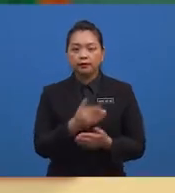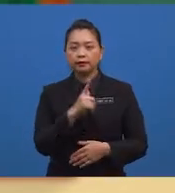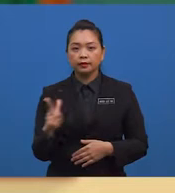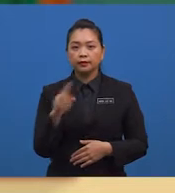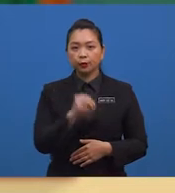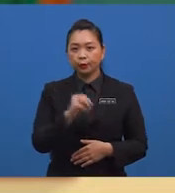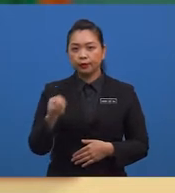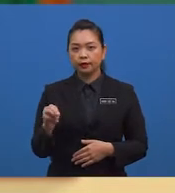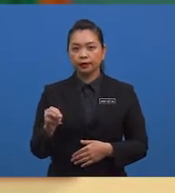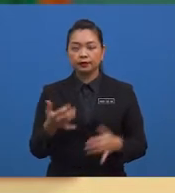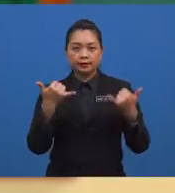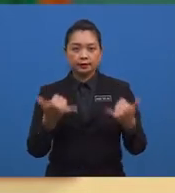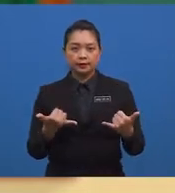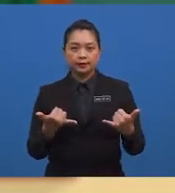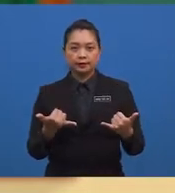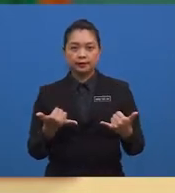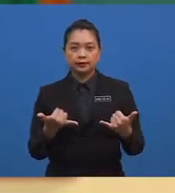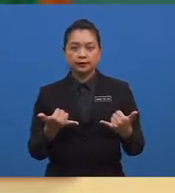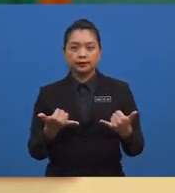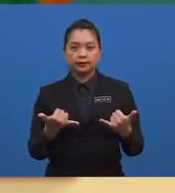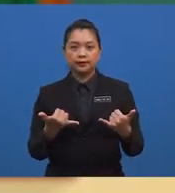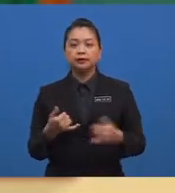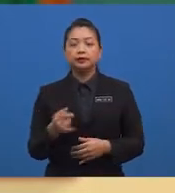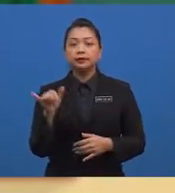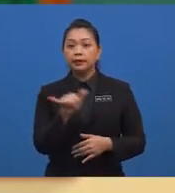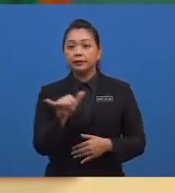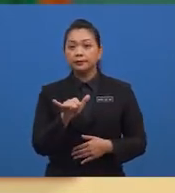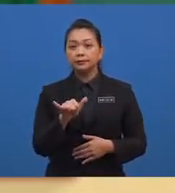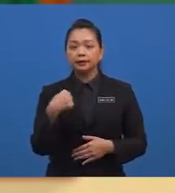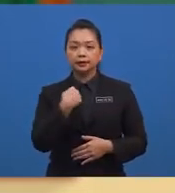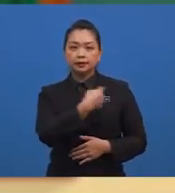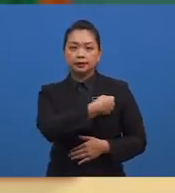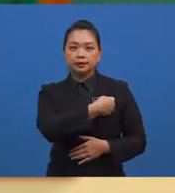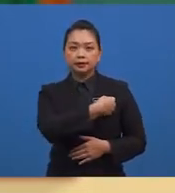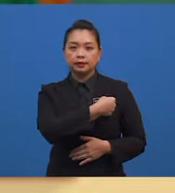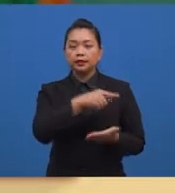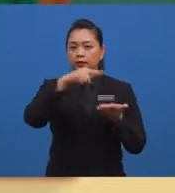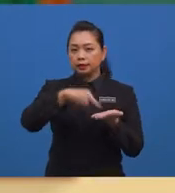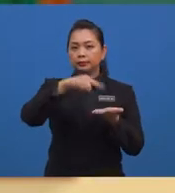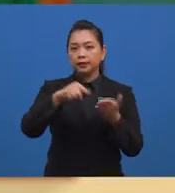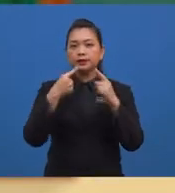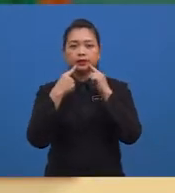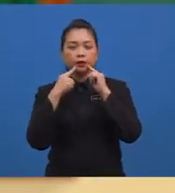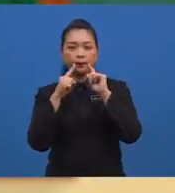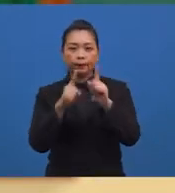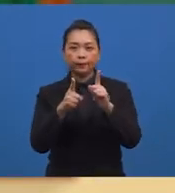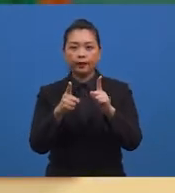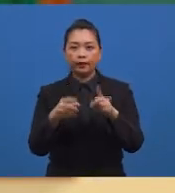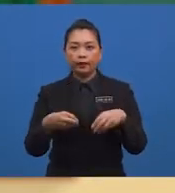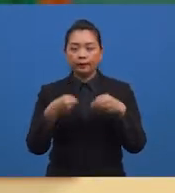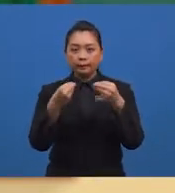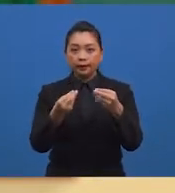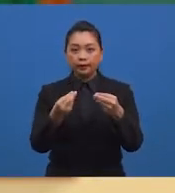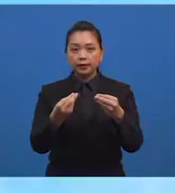Baiklah, murid-murid. Sekarang, marilah sama-sama kita semak jawapan